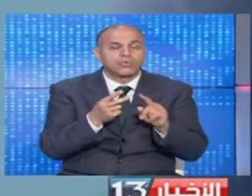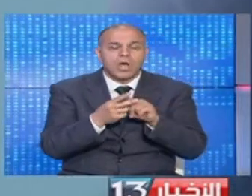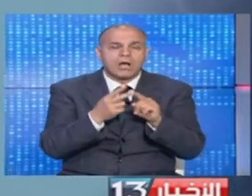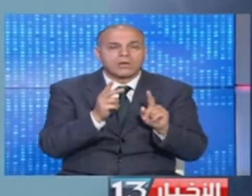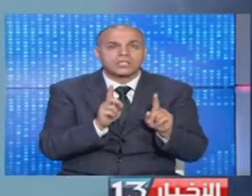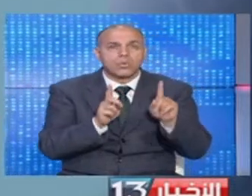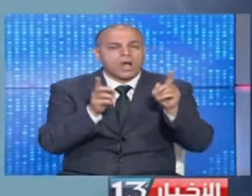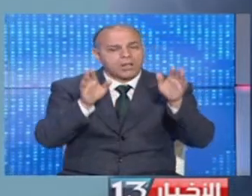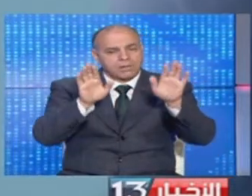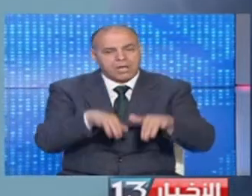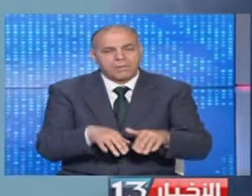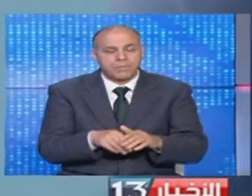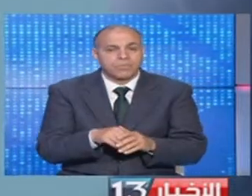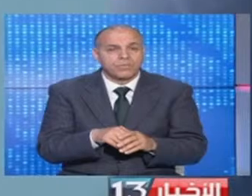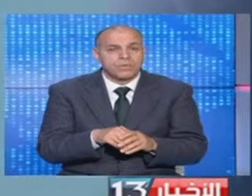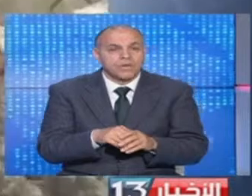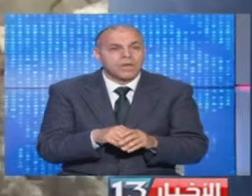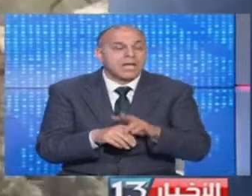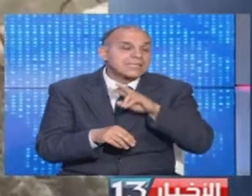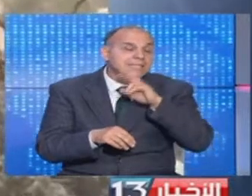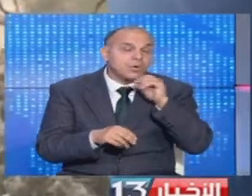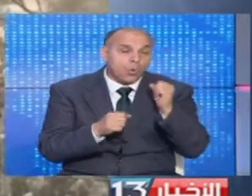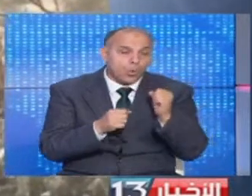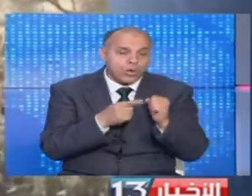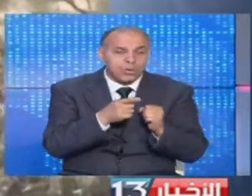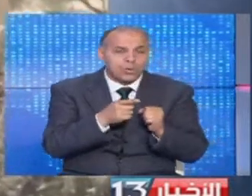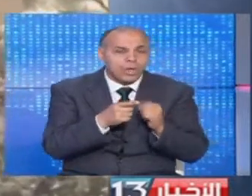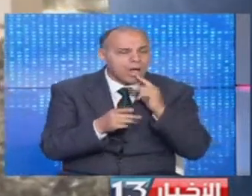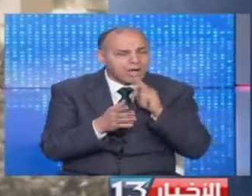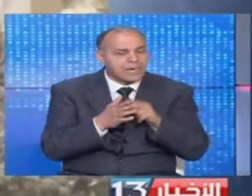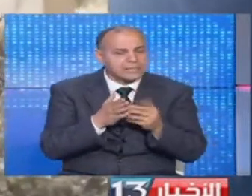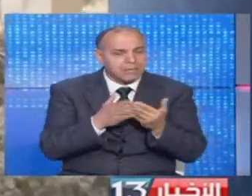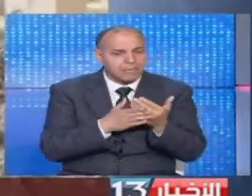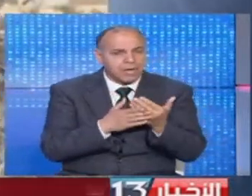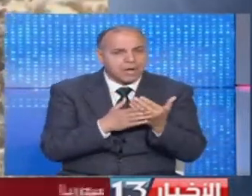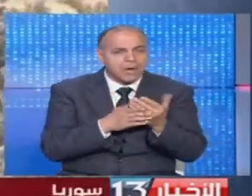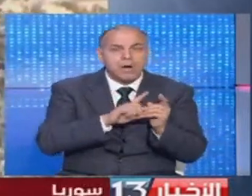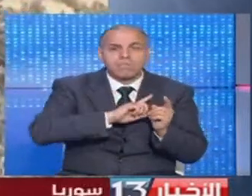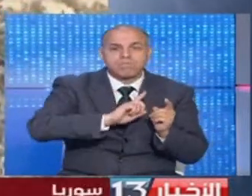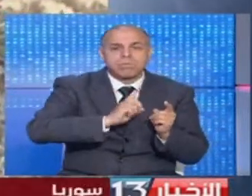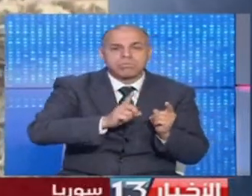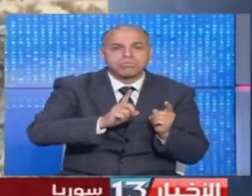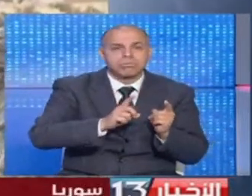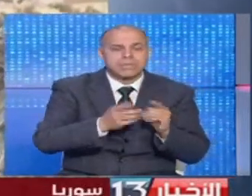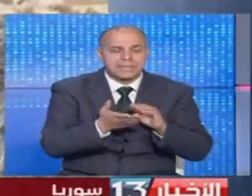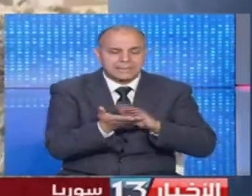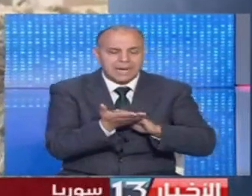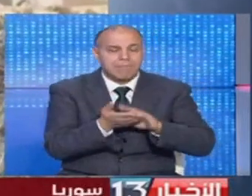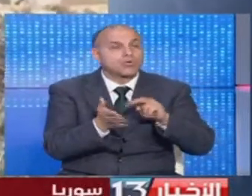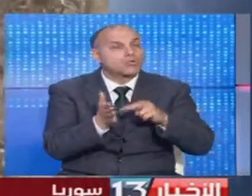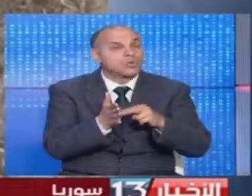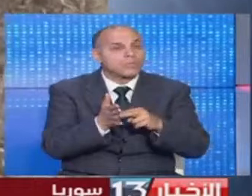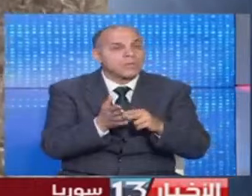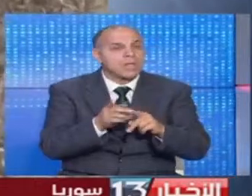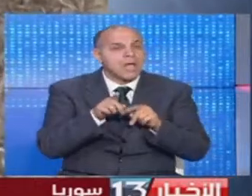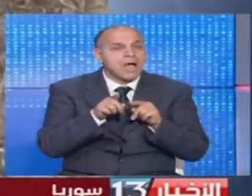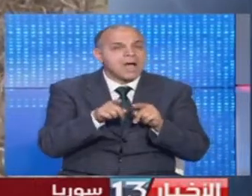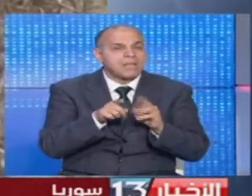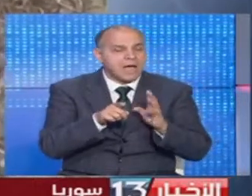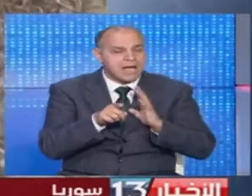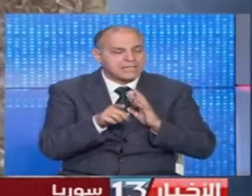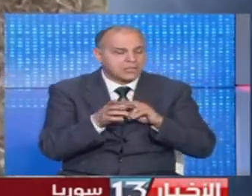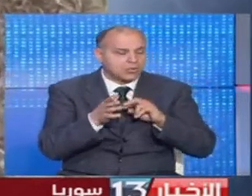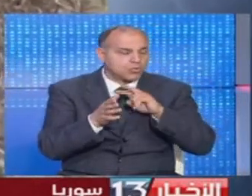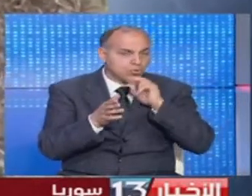معظم صواريخه قوه الكيان المحتل المسلحه اقرت صباحا بتوجيه ضربات داخل التراب السوريه يذكر جيش